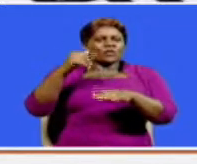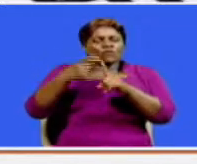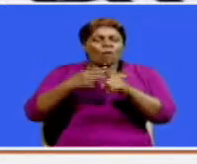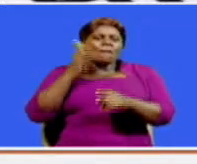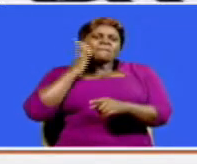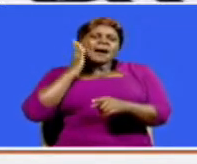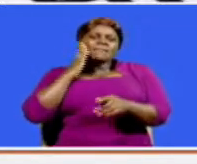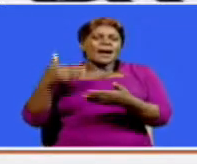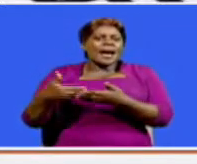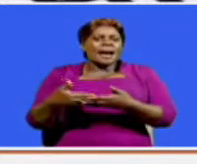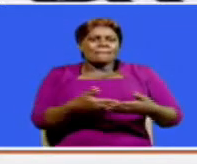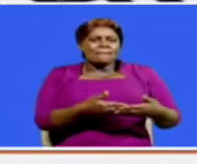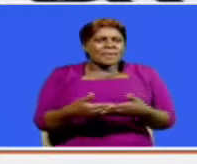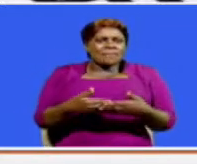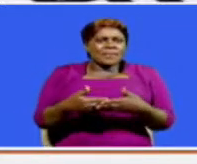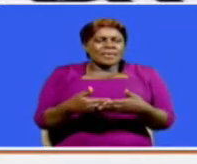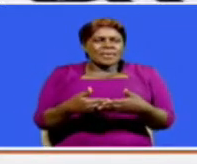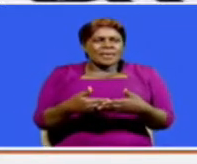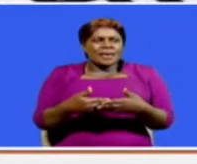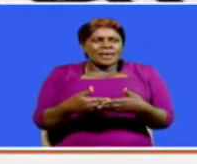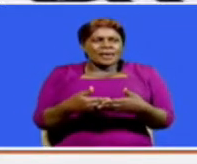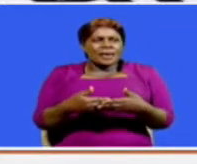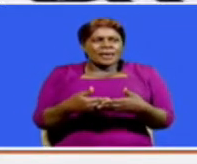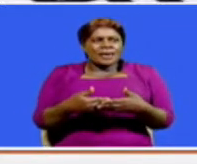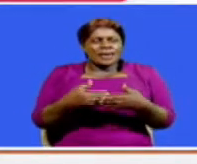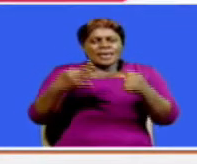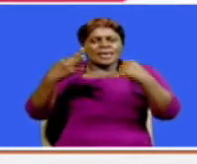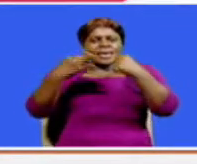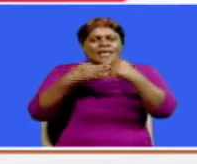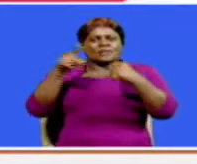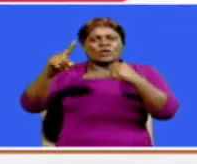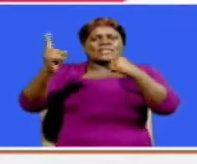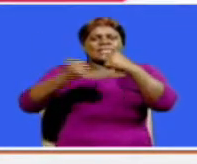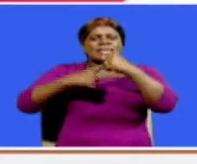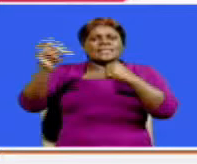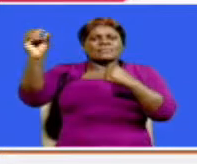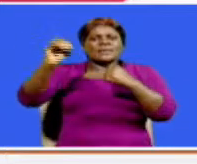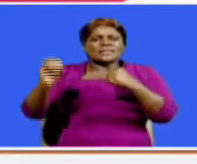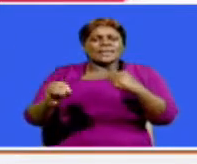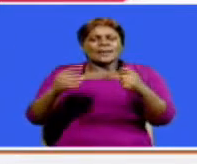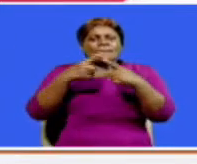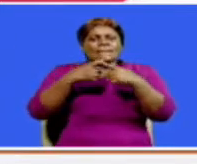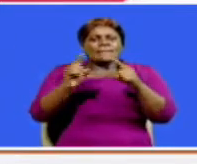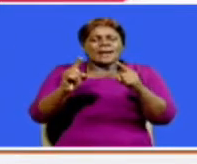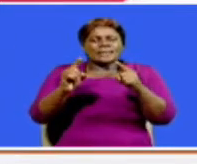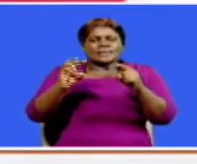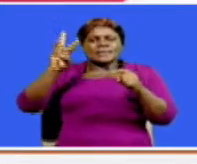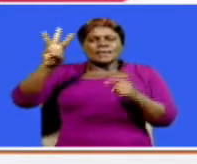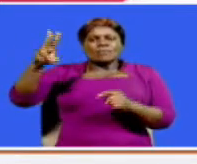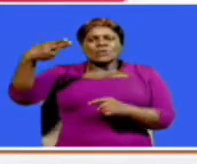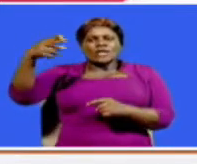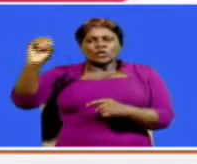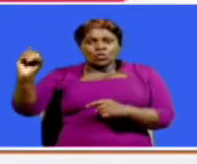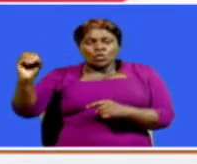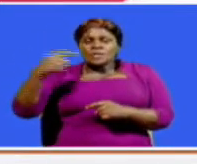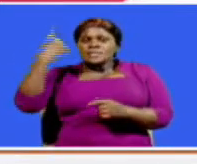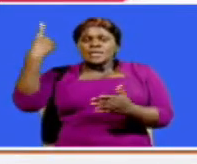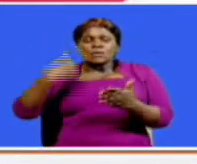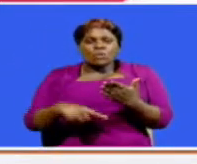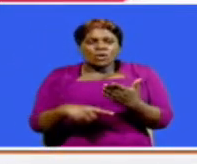kwa mama hadi mtoto imefikia kiwango cha 8.6%, ilhali shirika la afya duniani